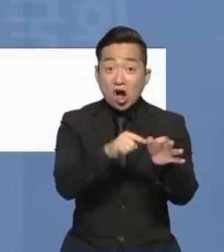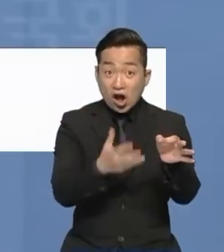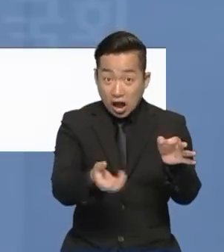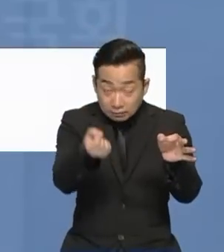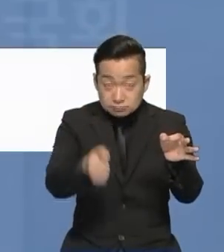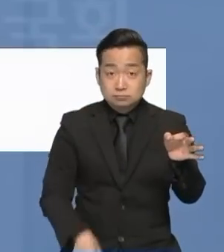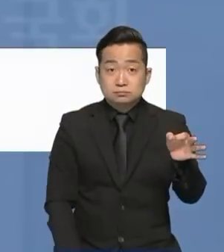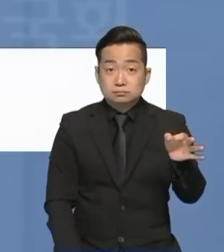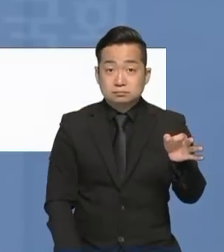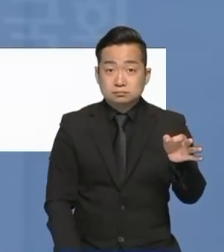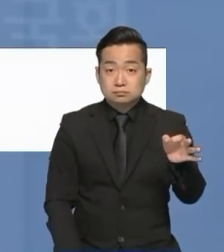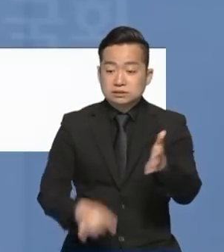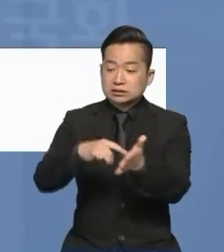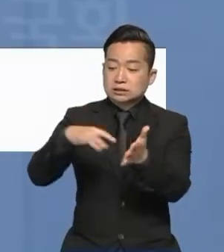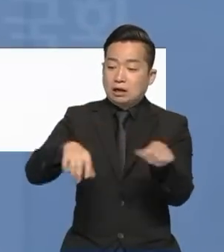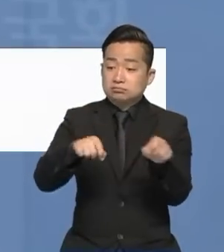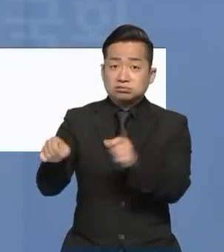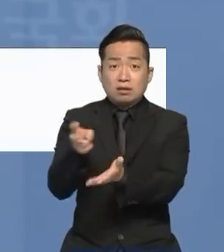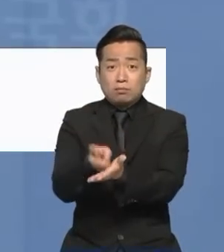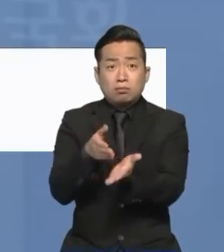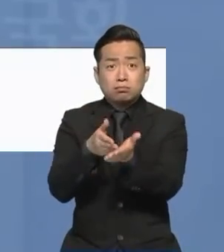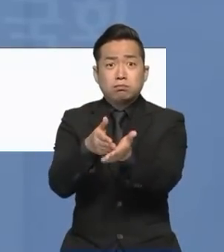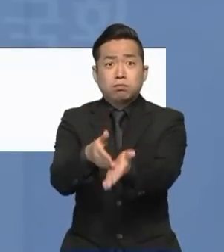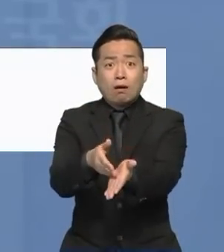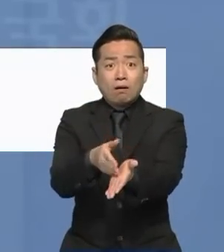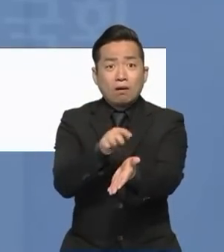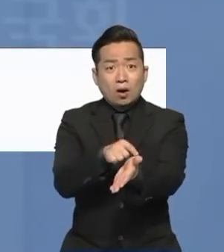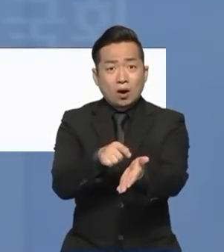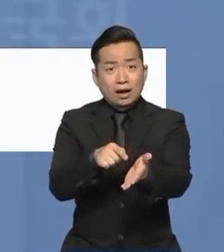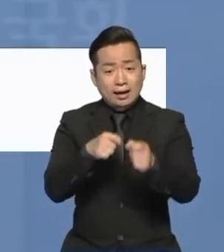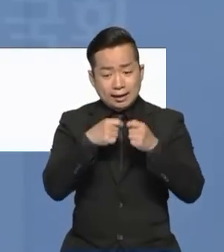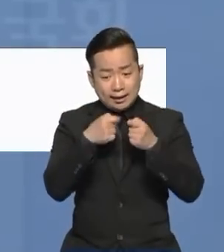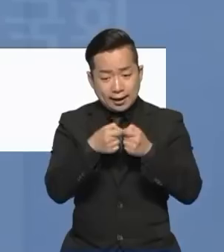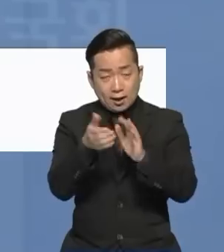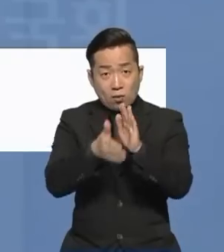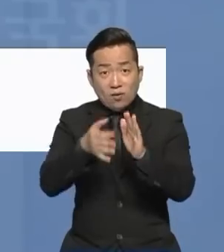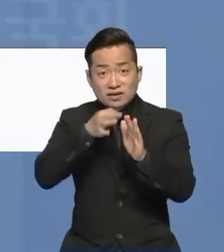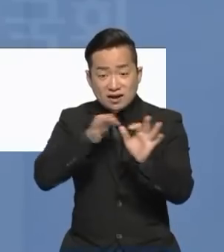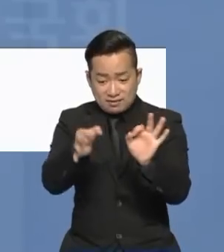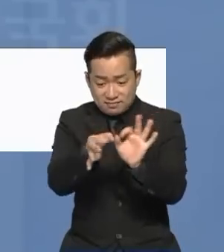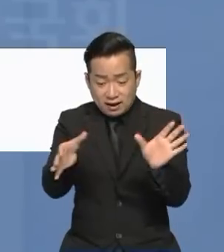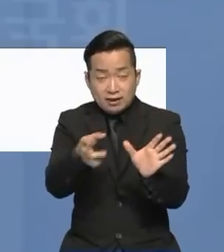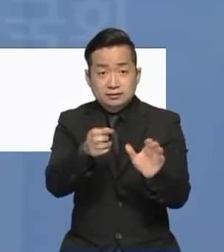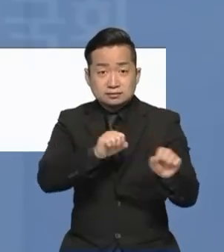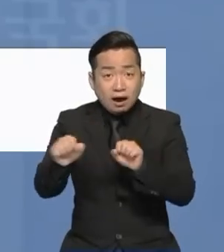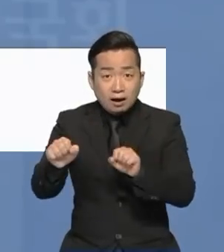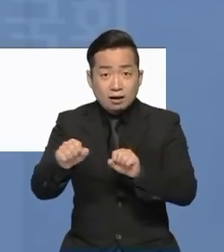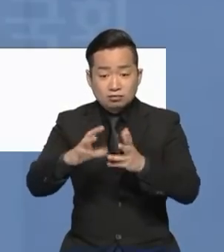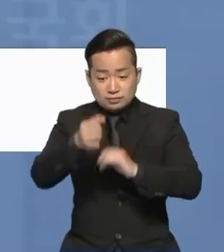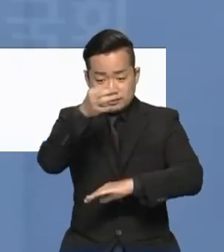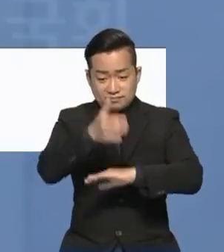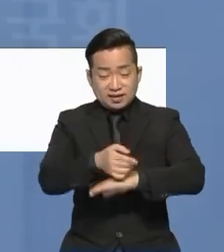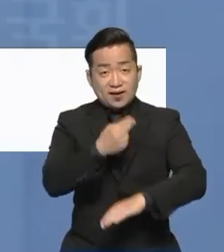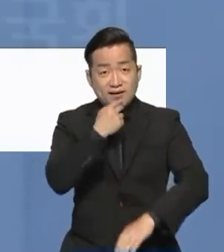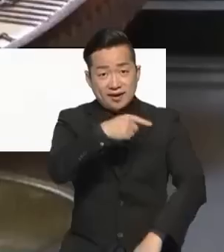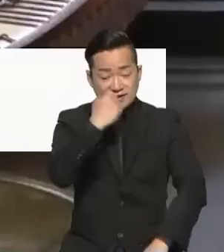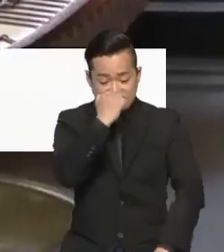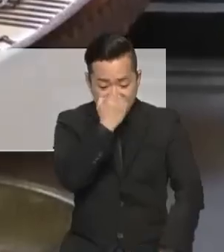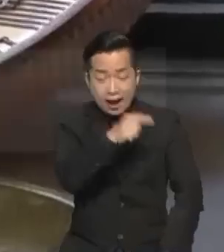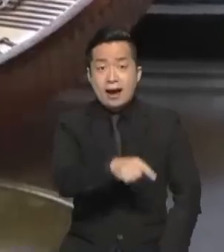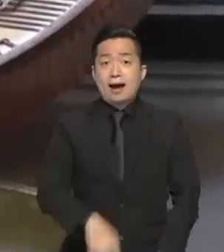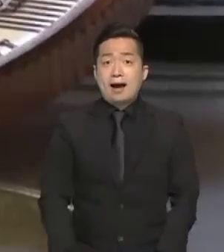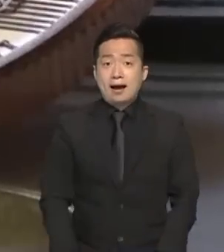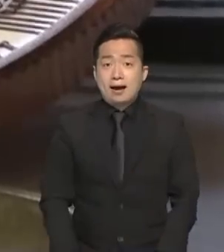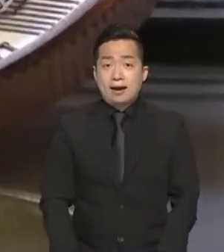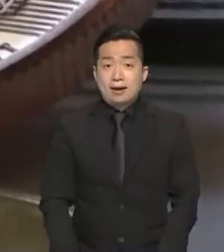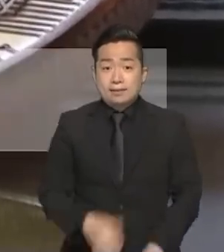코인 과세 유예 법안을 발의하는 이해충돌 문제, 국민들에게 사과조차 없는 뻔뻔함에